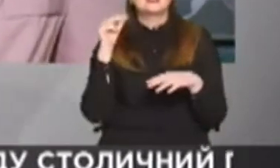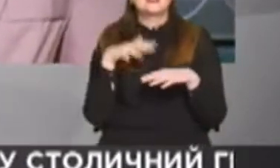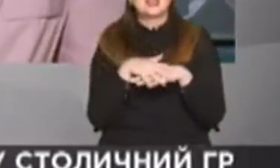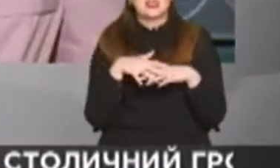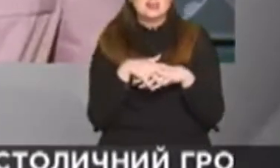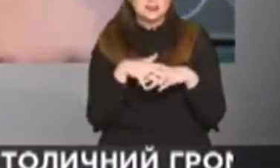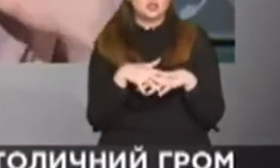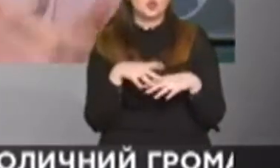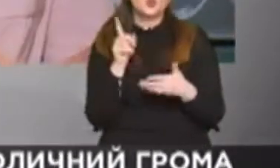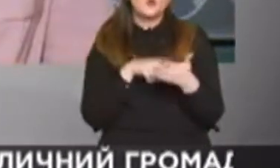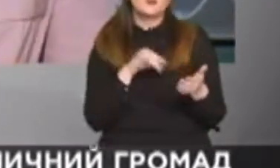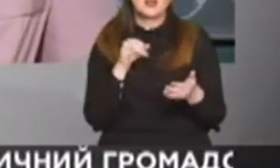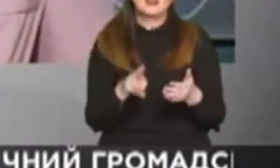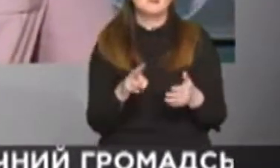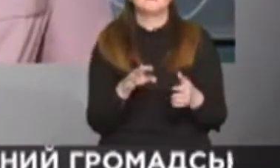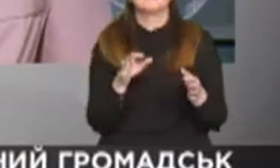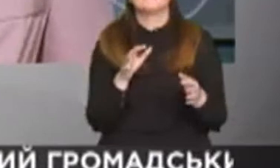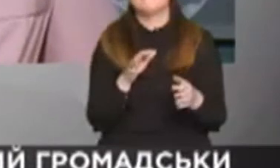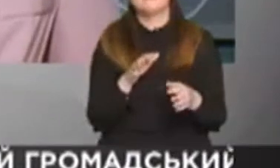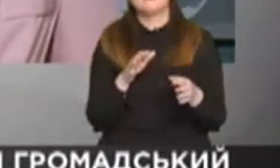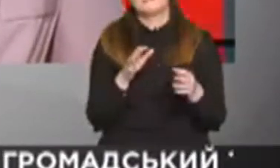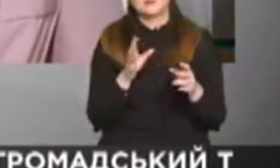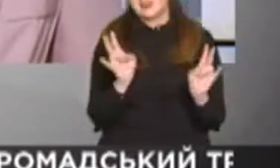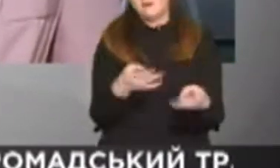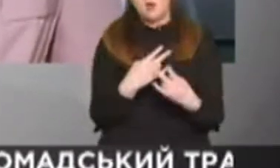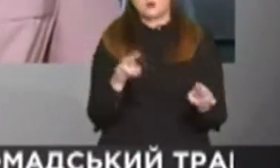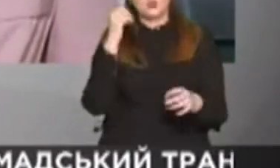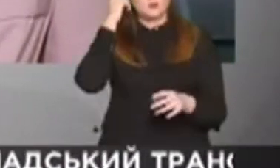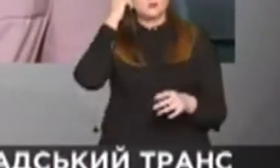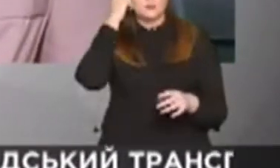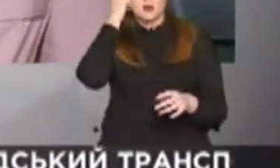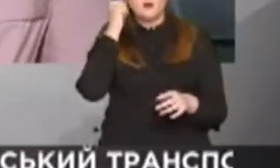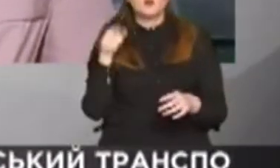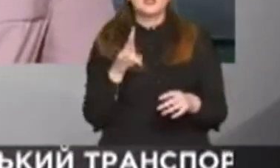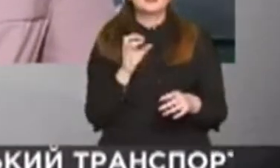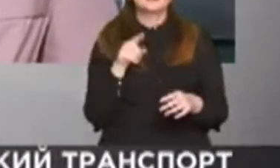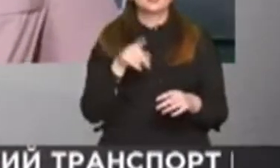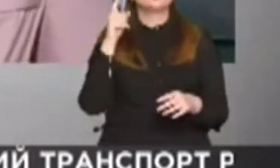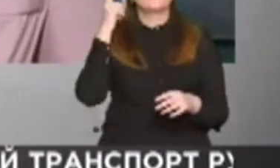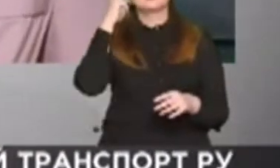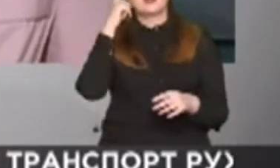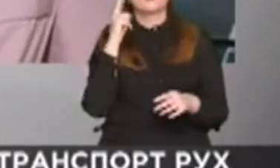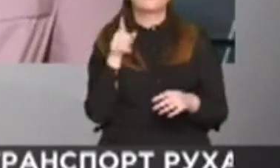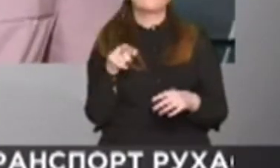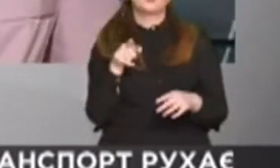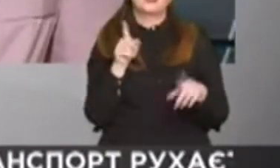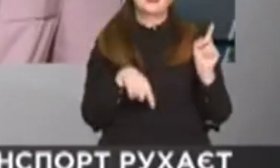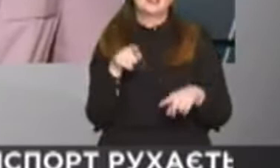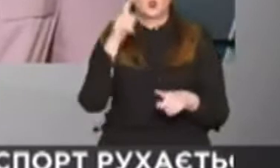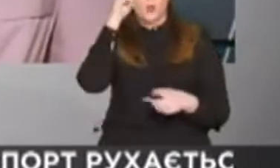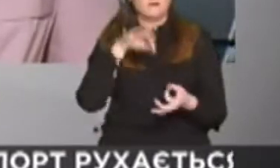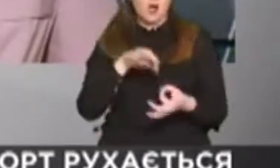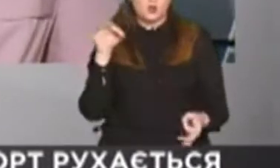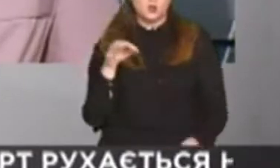їм, особливо, скажімо так, у буквальному сенсі не варто. Ну, як то кажуть, вони не те, щоб знають, вони рідко вгадують. Ну, можна і так